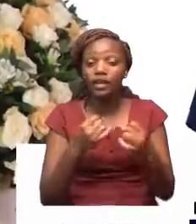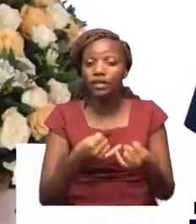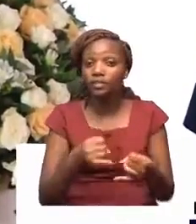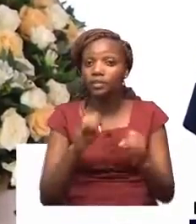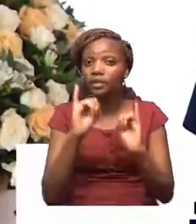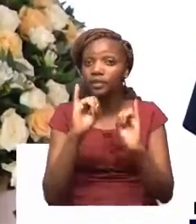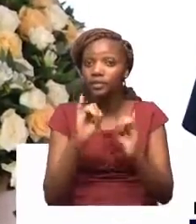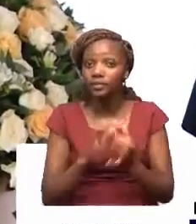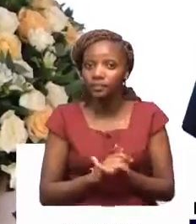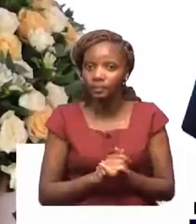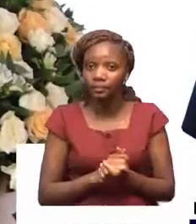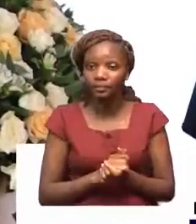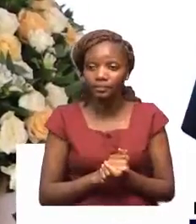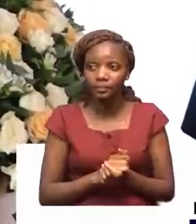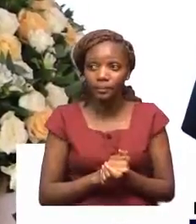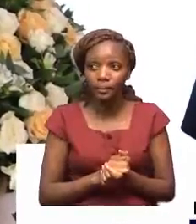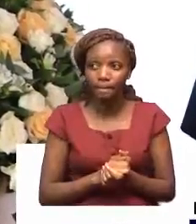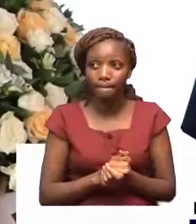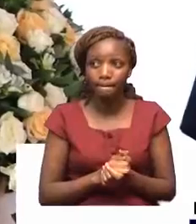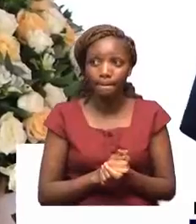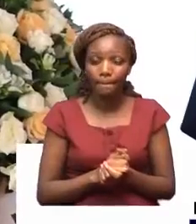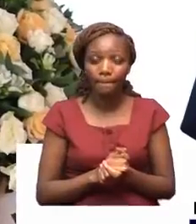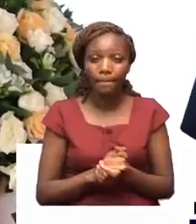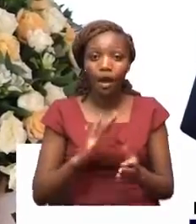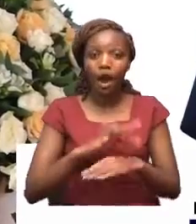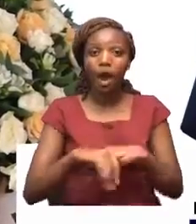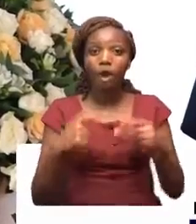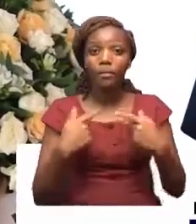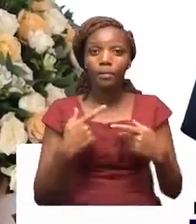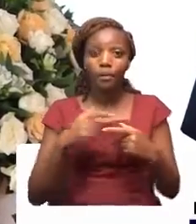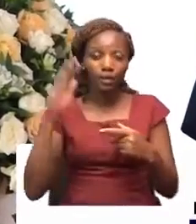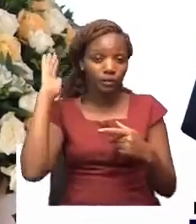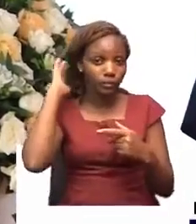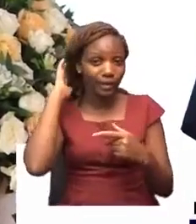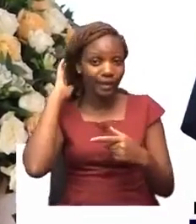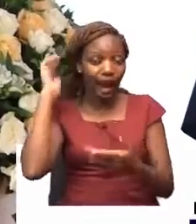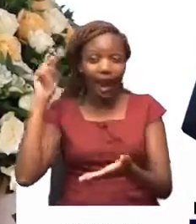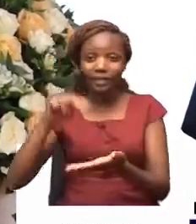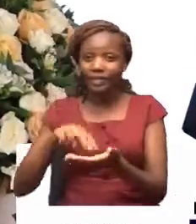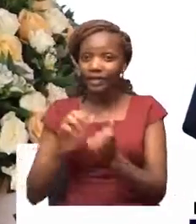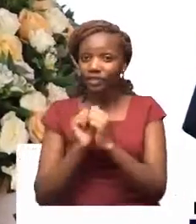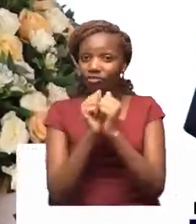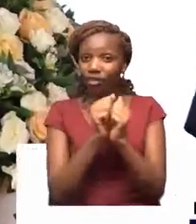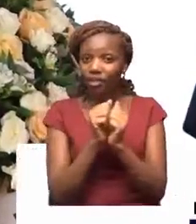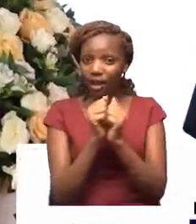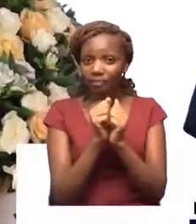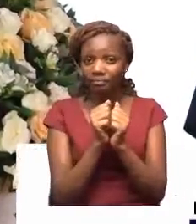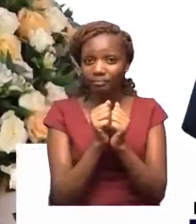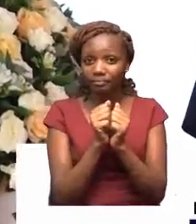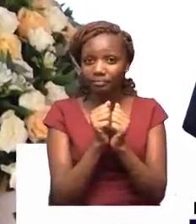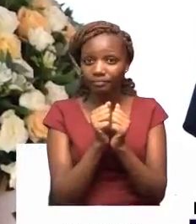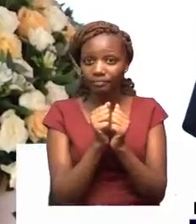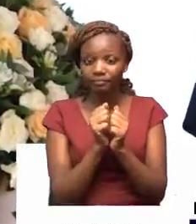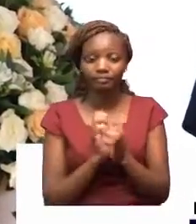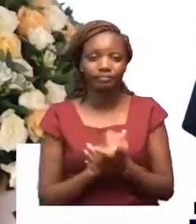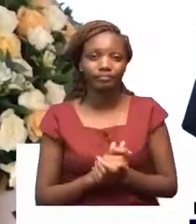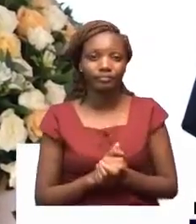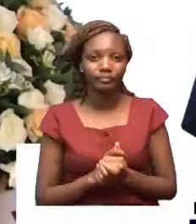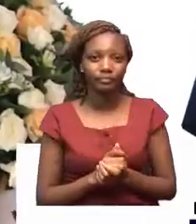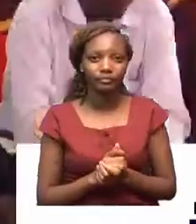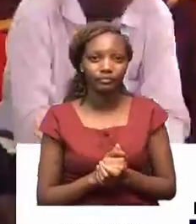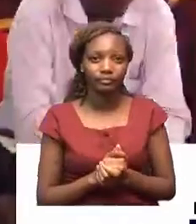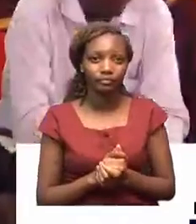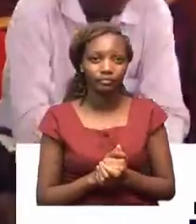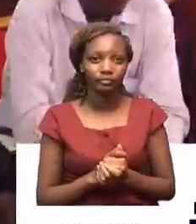Murang'a that they stand together with on the same pedestal is Kenneth Jindo